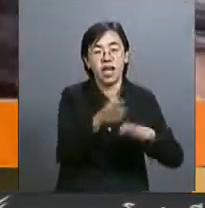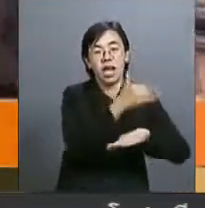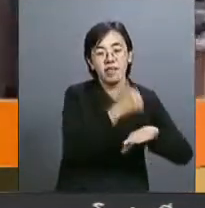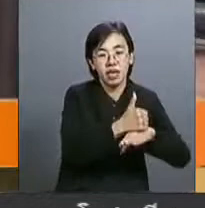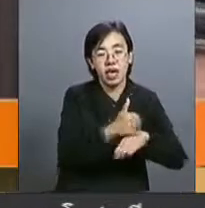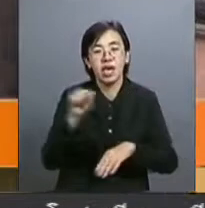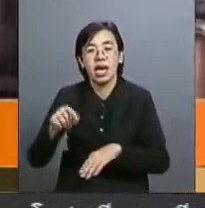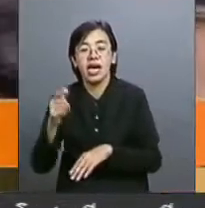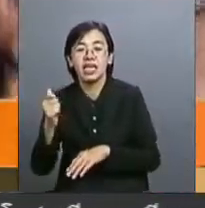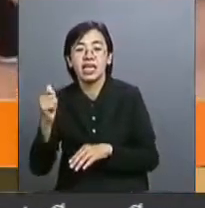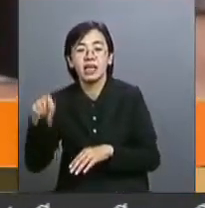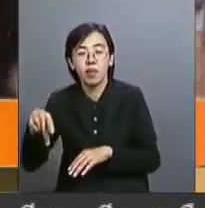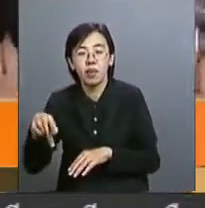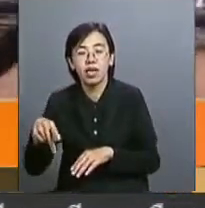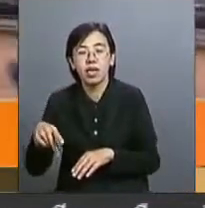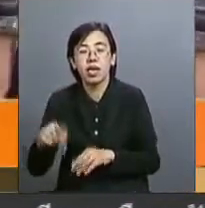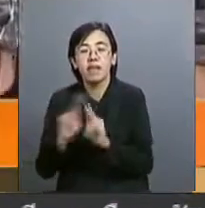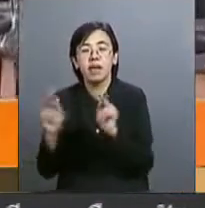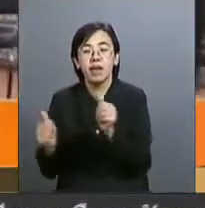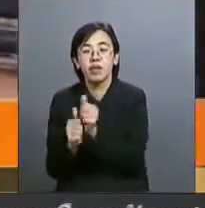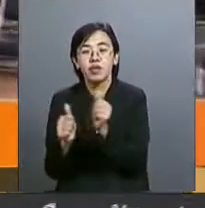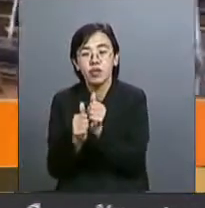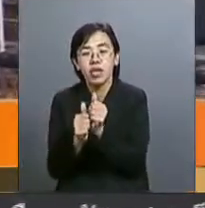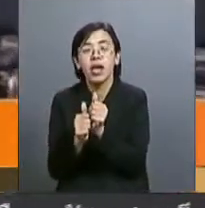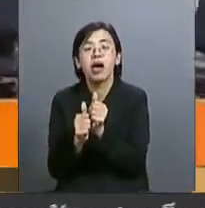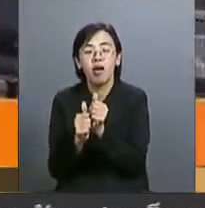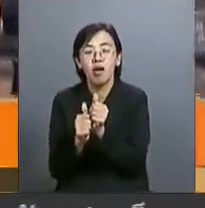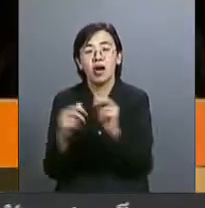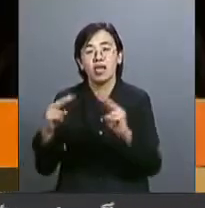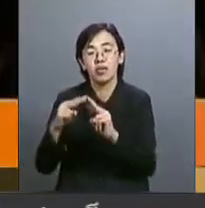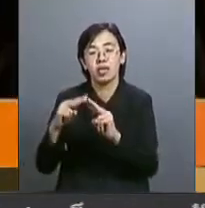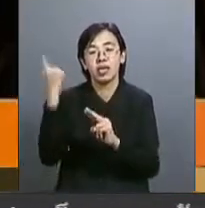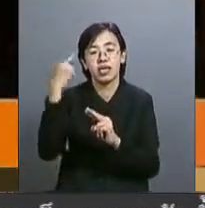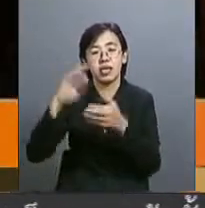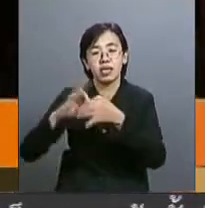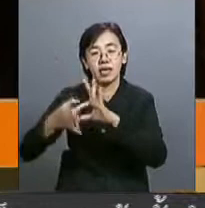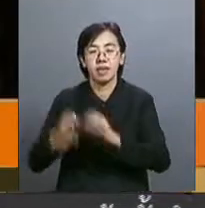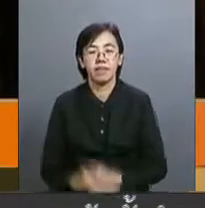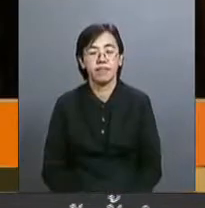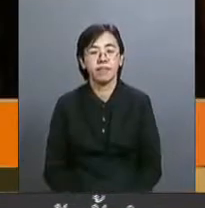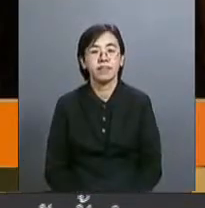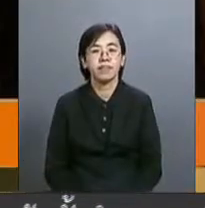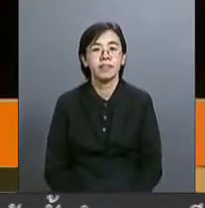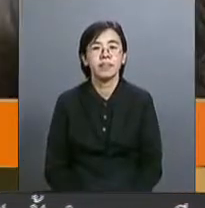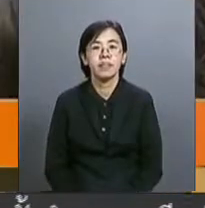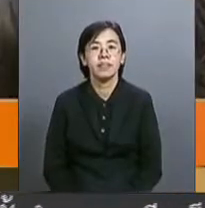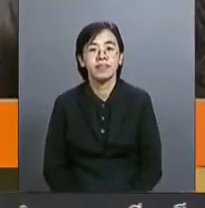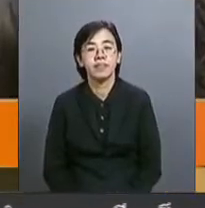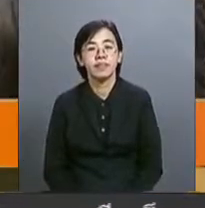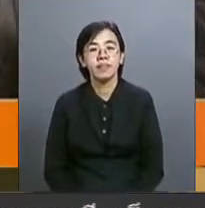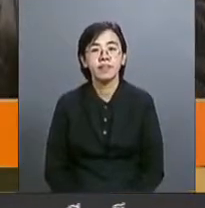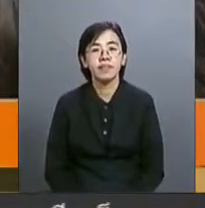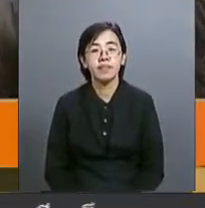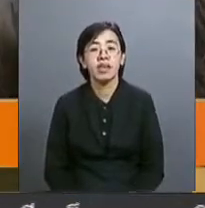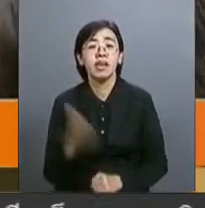ส่วนนายอิทธิพลเป็นกรรมการผู้ช่วยรัฐมนตรีกระทรวงการท่องเที่ยวและกีฬาและคงปฏิเสธไม่ได้ว่าการที่อ